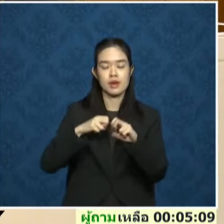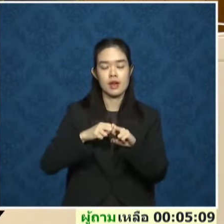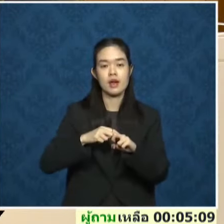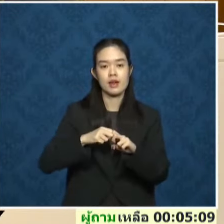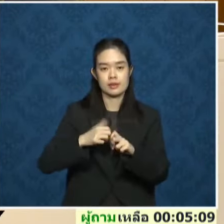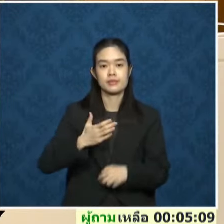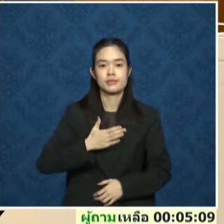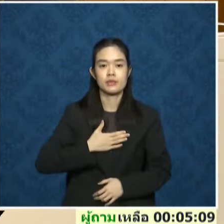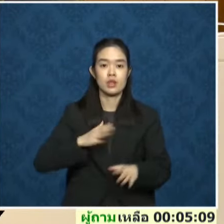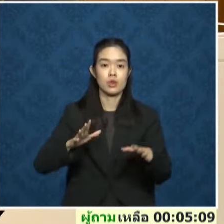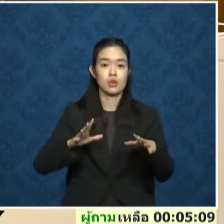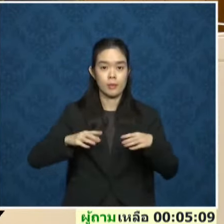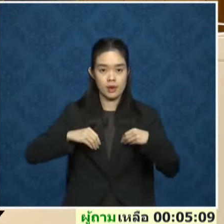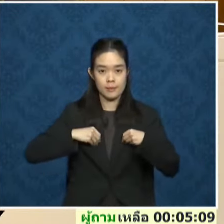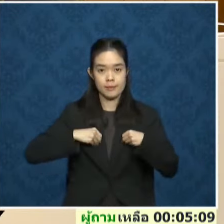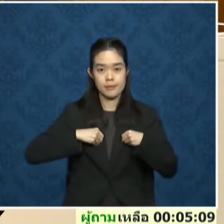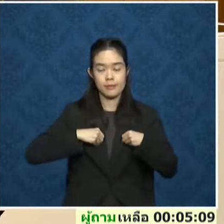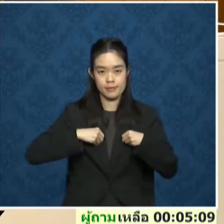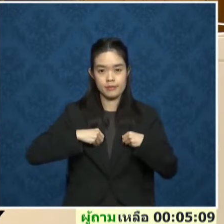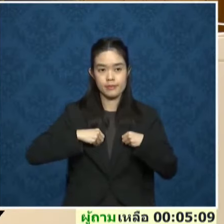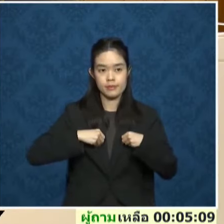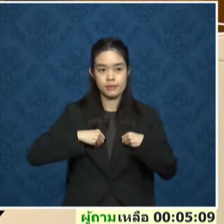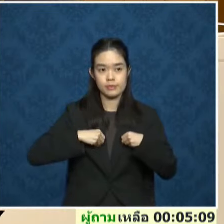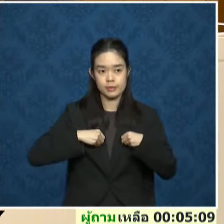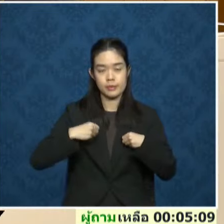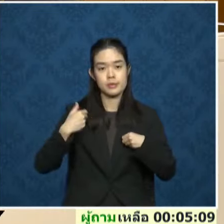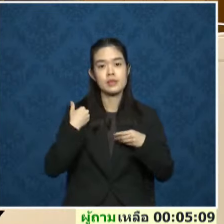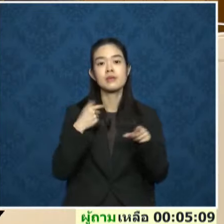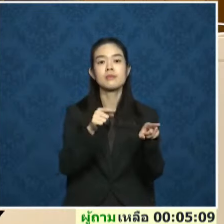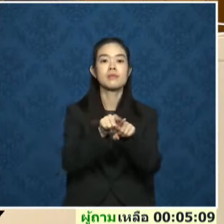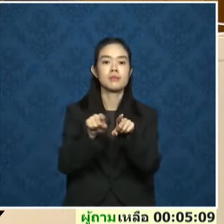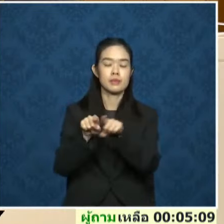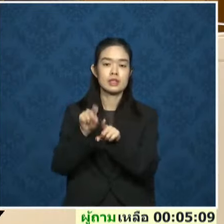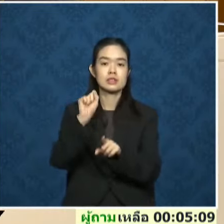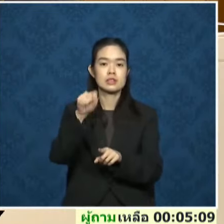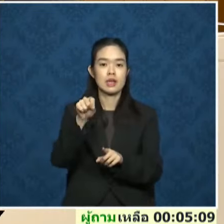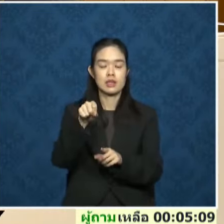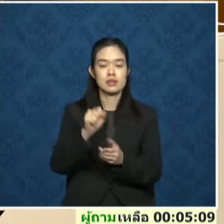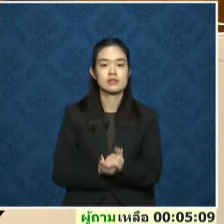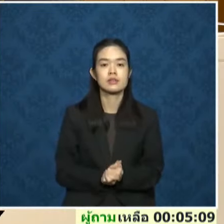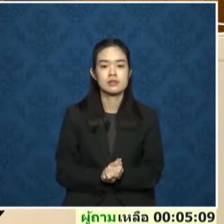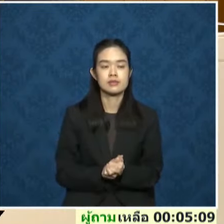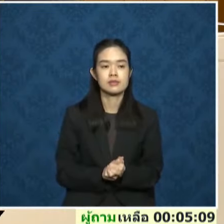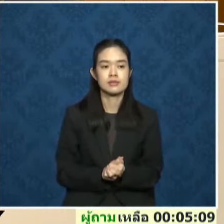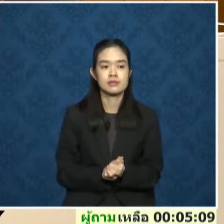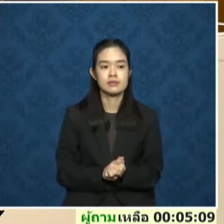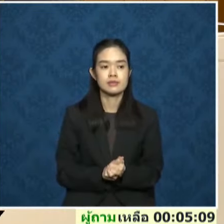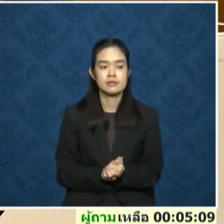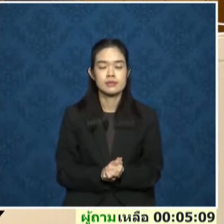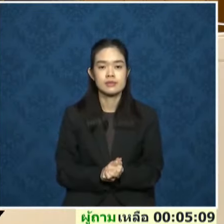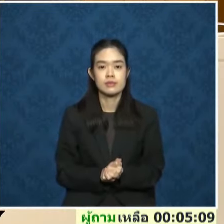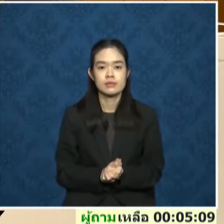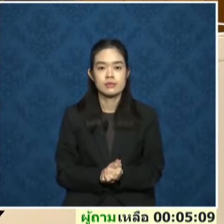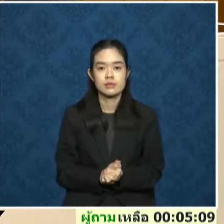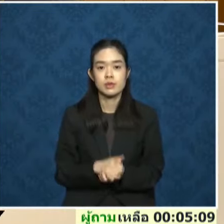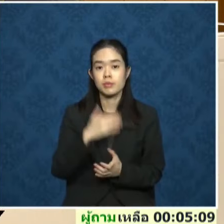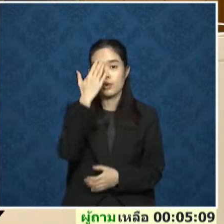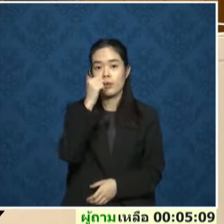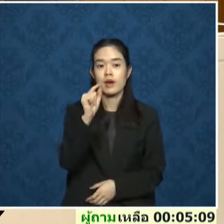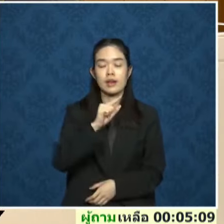รับว่ามีหลายกรณีเป็นลักษณะเช่นนั้นนะครับโดยเรื่องของการขาดความ